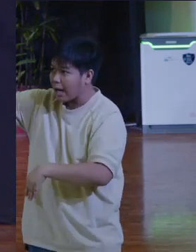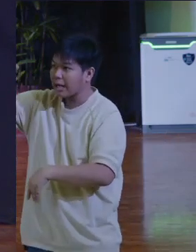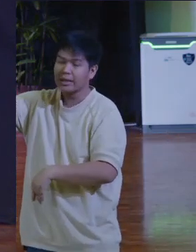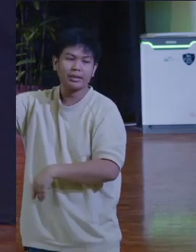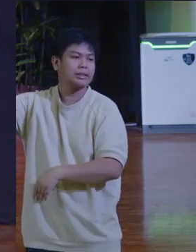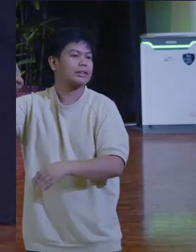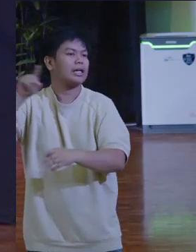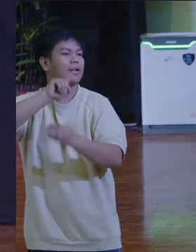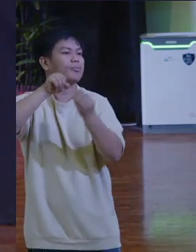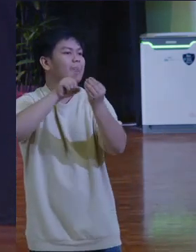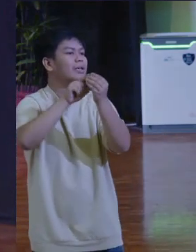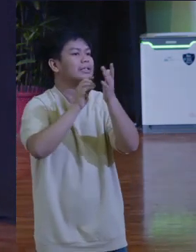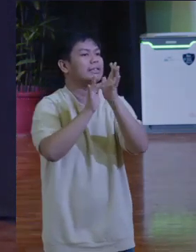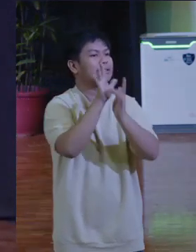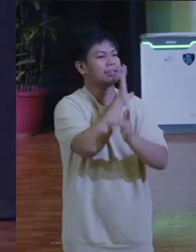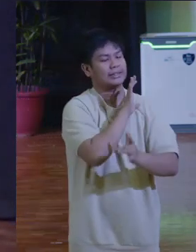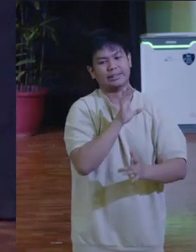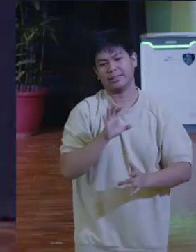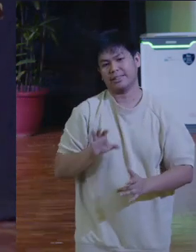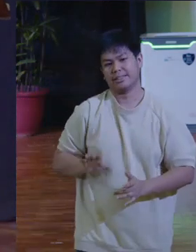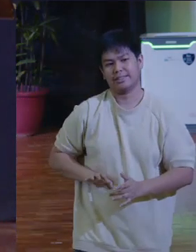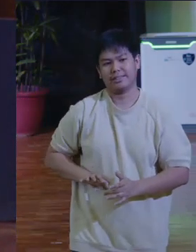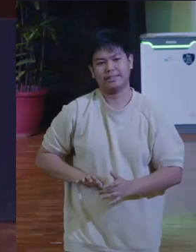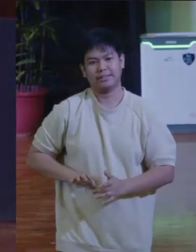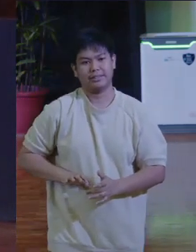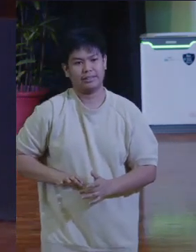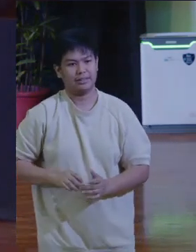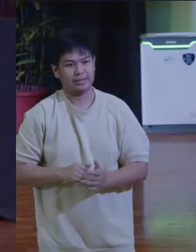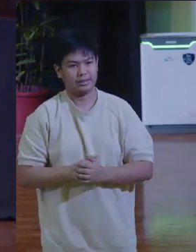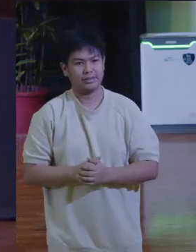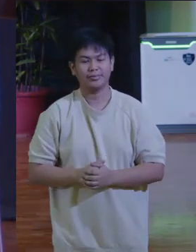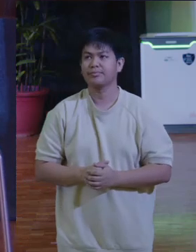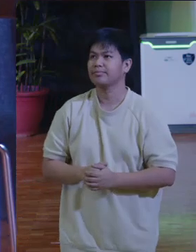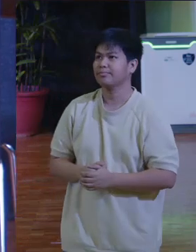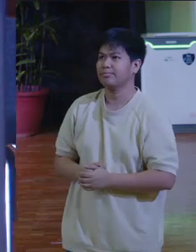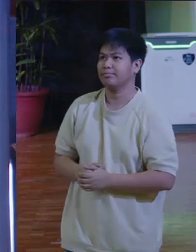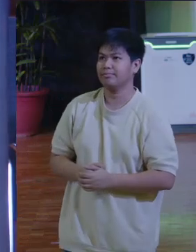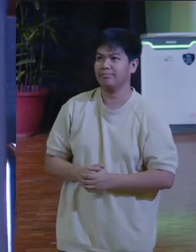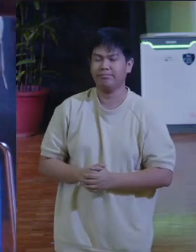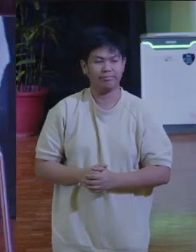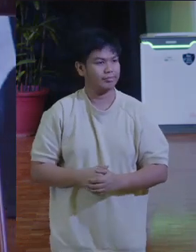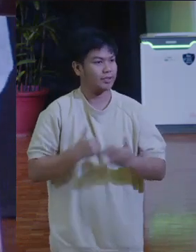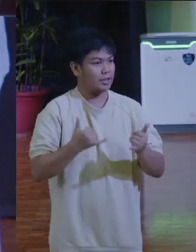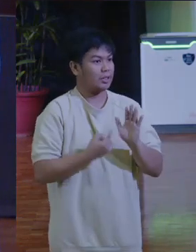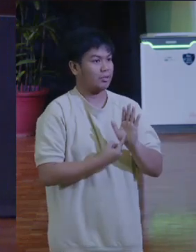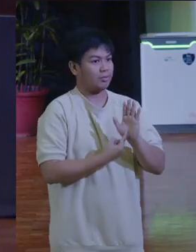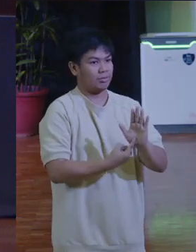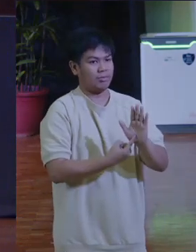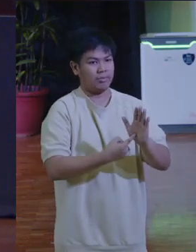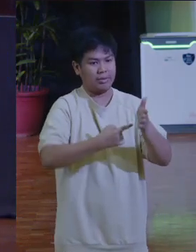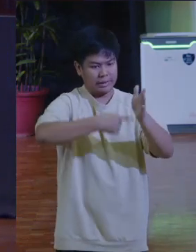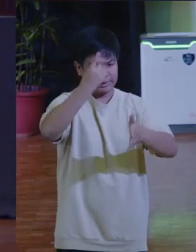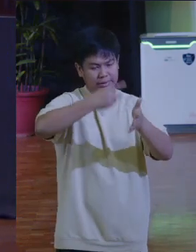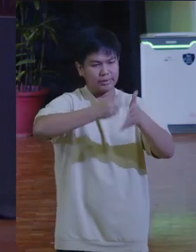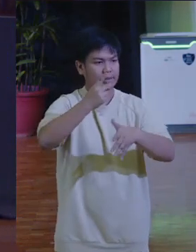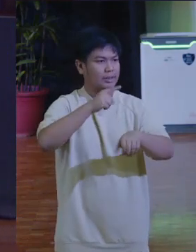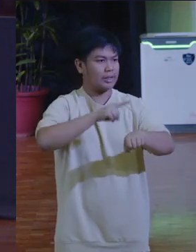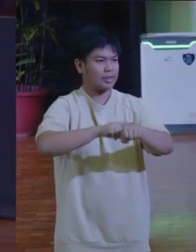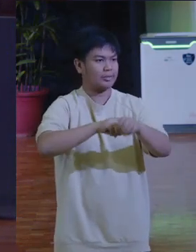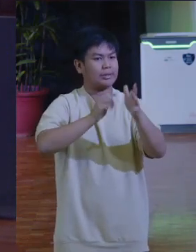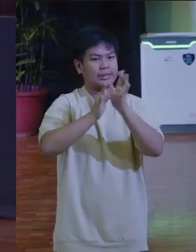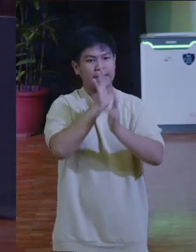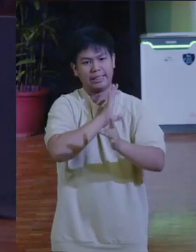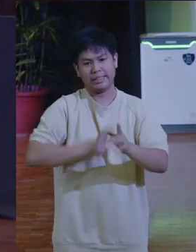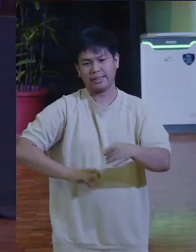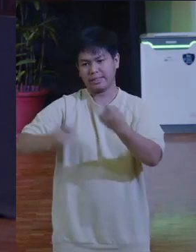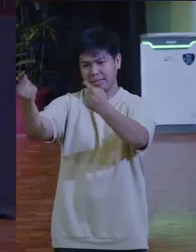Yun po ay ang panahon between the first advent at yung second advent ni Kristo Jesus. Isa pong tanggap